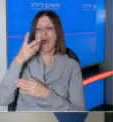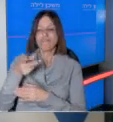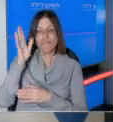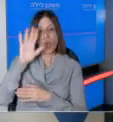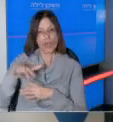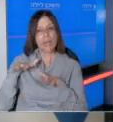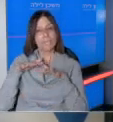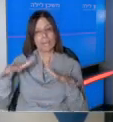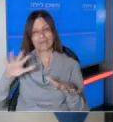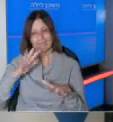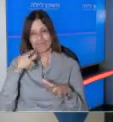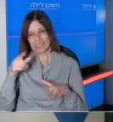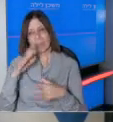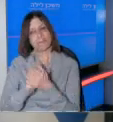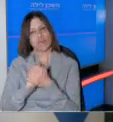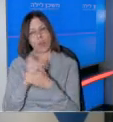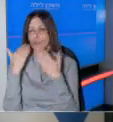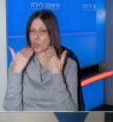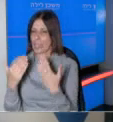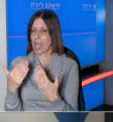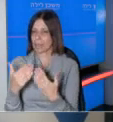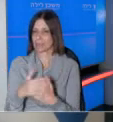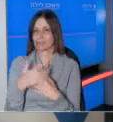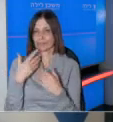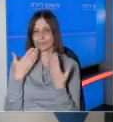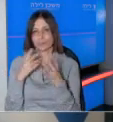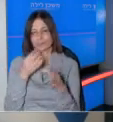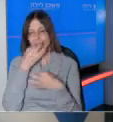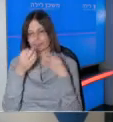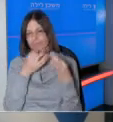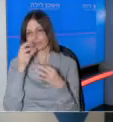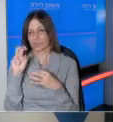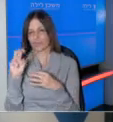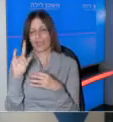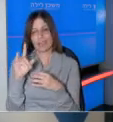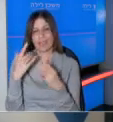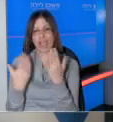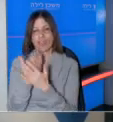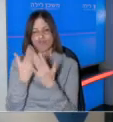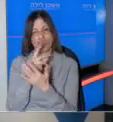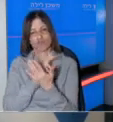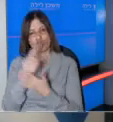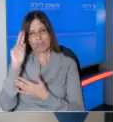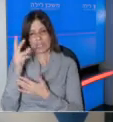הגל הזה בשלום. תודה רבה. אנחנו פותחים לשאלות. עופר חדד, חדשות 12. בבקשה.